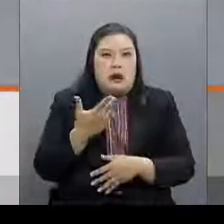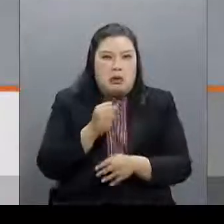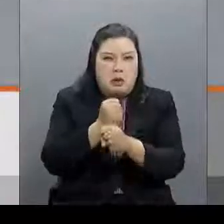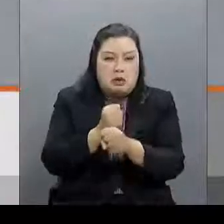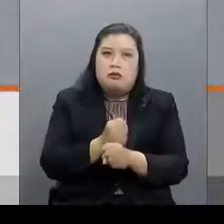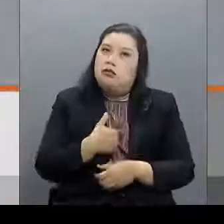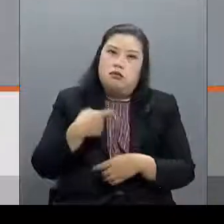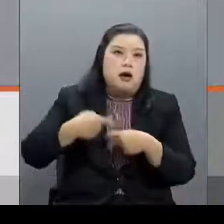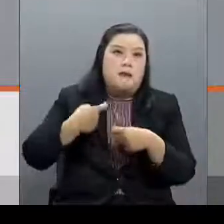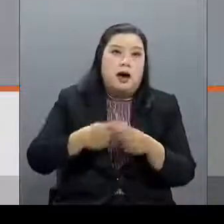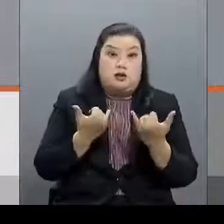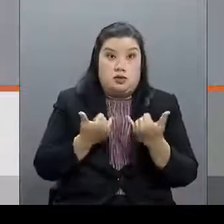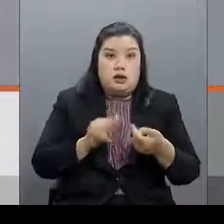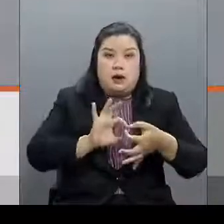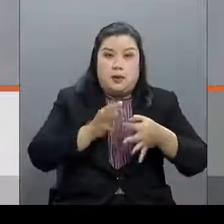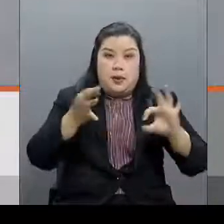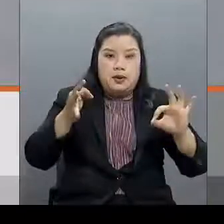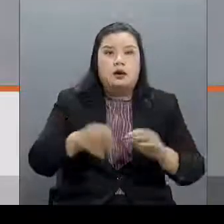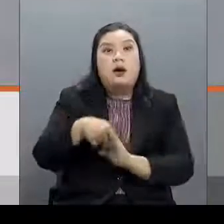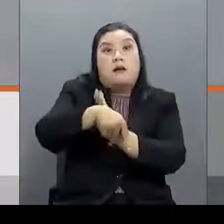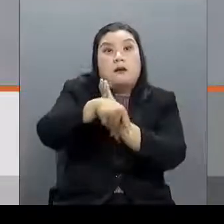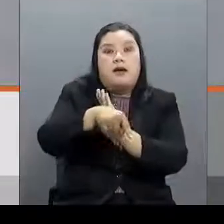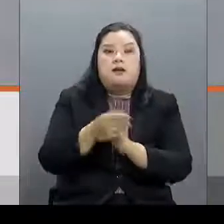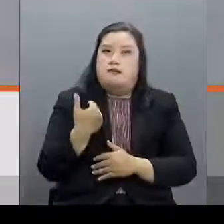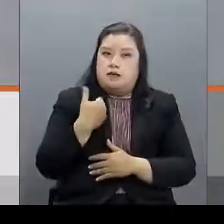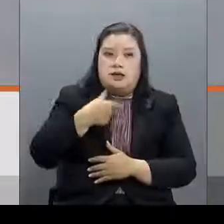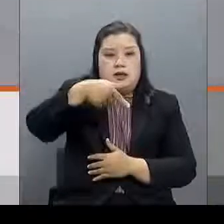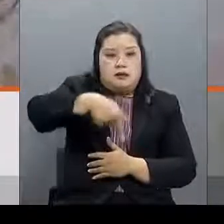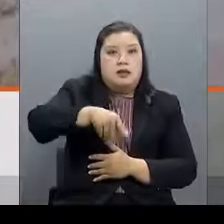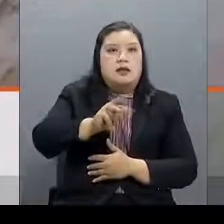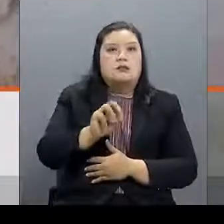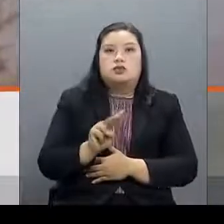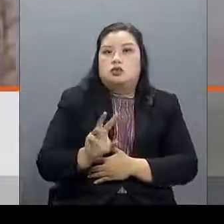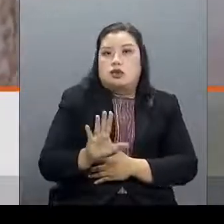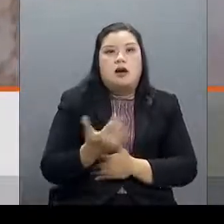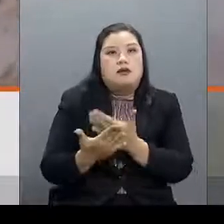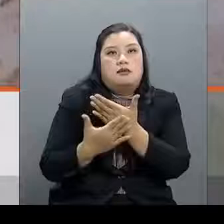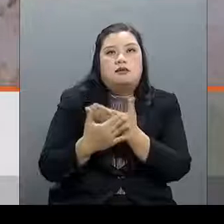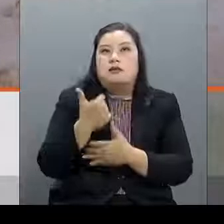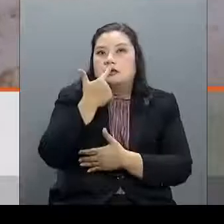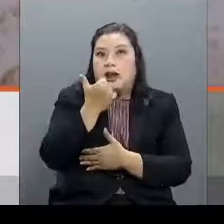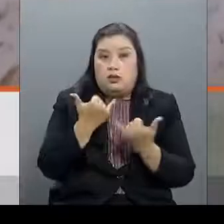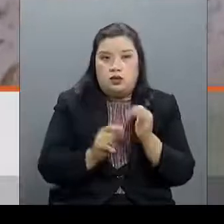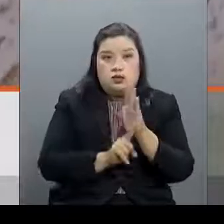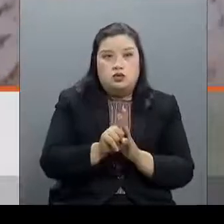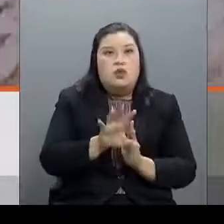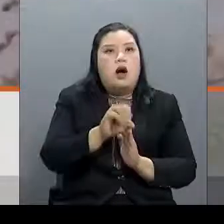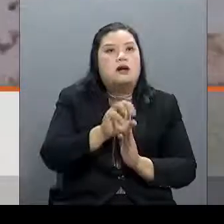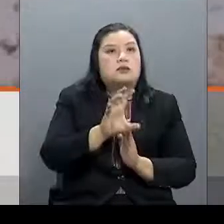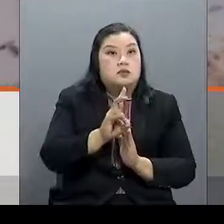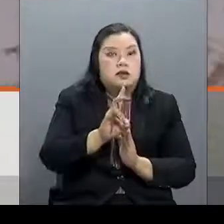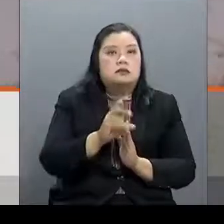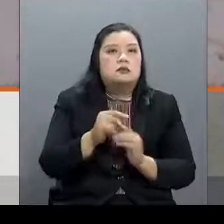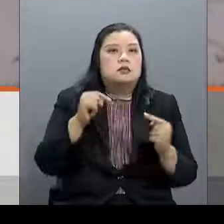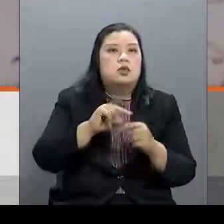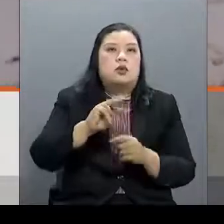เกิดขึ้นก็ทำให้ขณะนี้จงหวดแร่ยัมีคาฝุน PM 2.5 เกินมาตรฐานวัี้วัได้สูงสุด 57 มิโครกรมต่